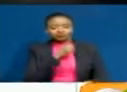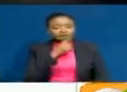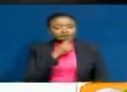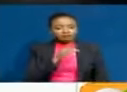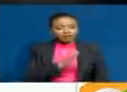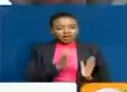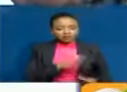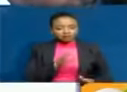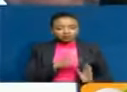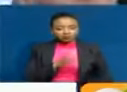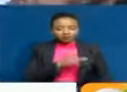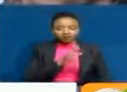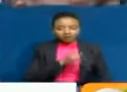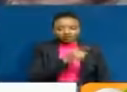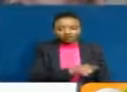ifuatayo.